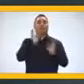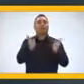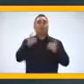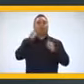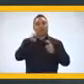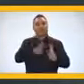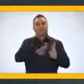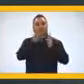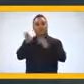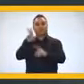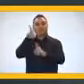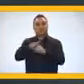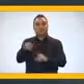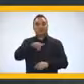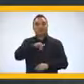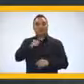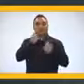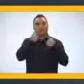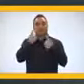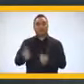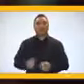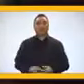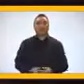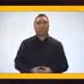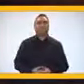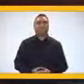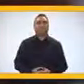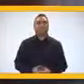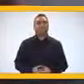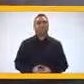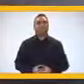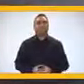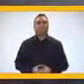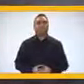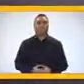ve çalışmalarına yakından bakalım.